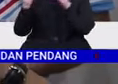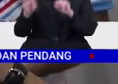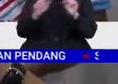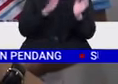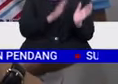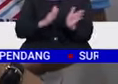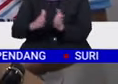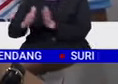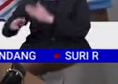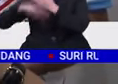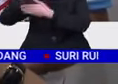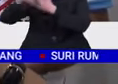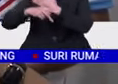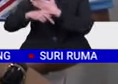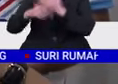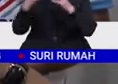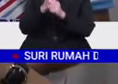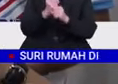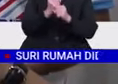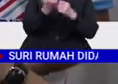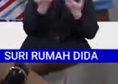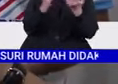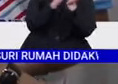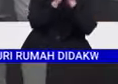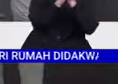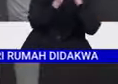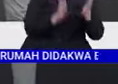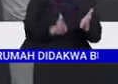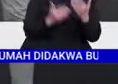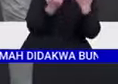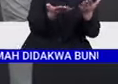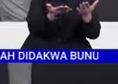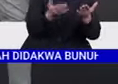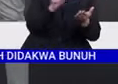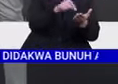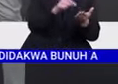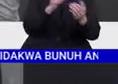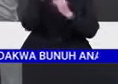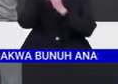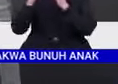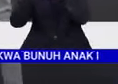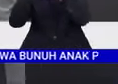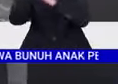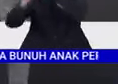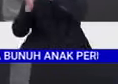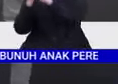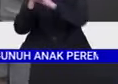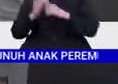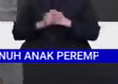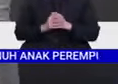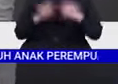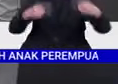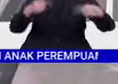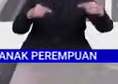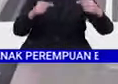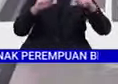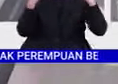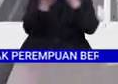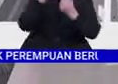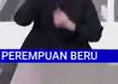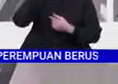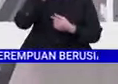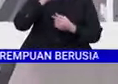untuk melahirkan atlet yang bertawaf antarabangsa untuk merecord Sabah muncul Johan keseluruhan kategori perempuan